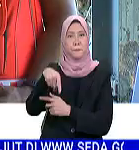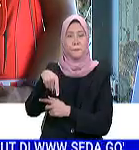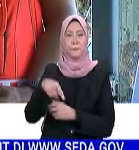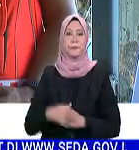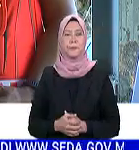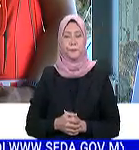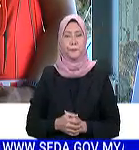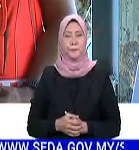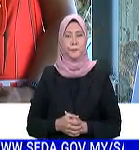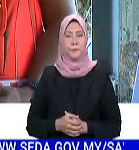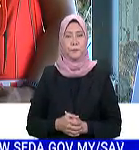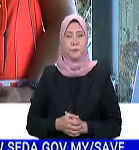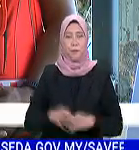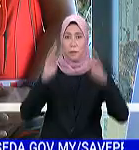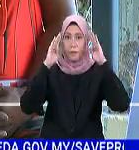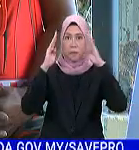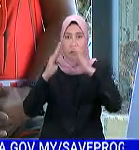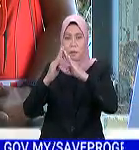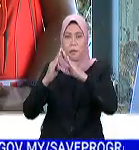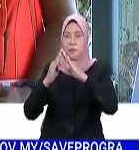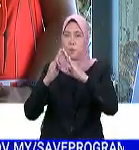Pahang adalah negeri yang paling banyak